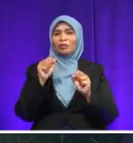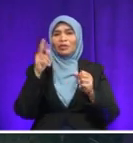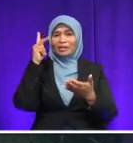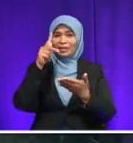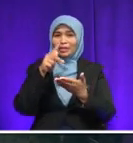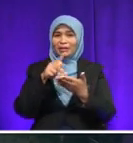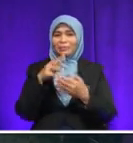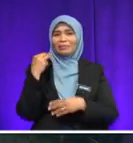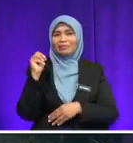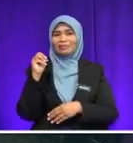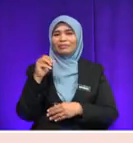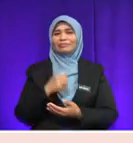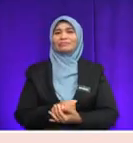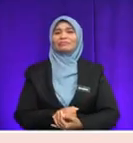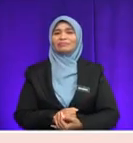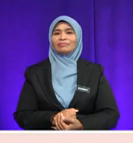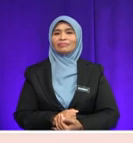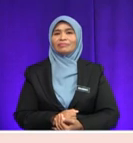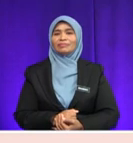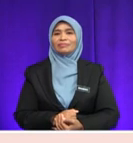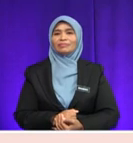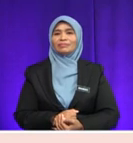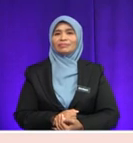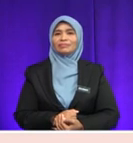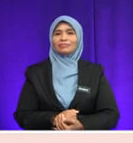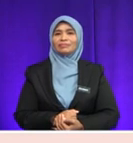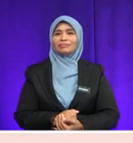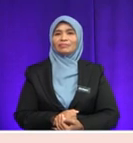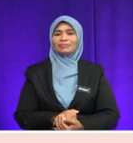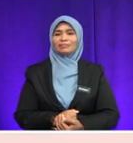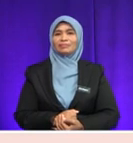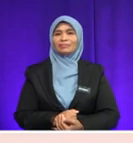assalamualaikum semua oke oke